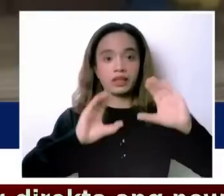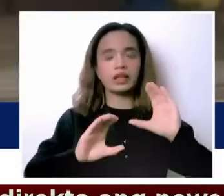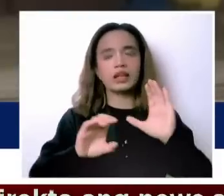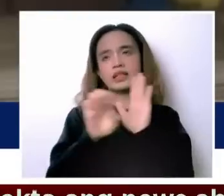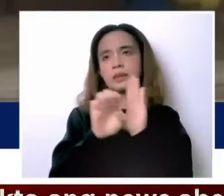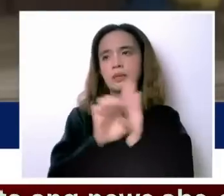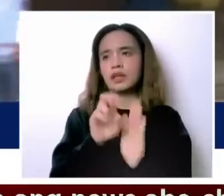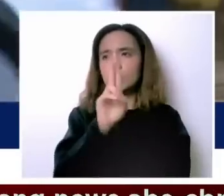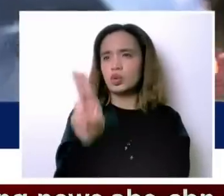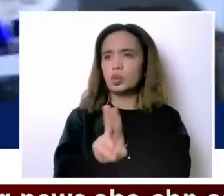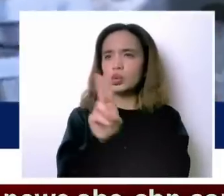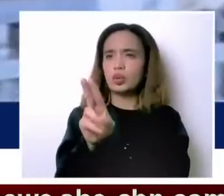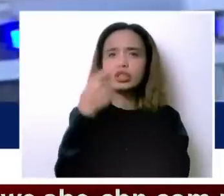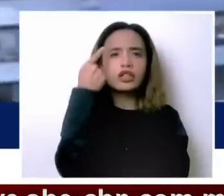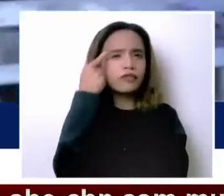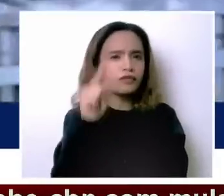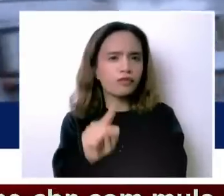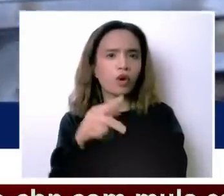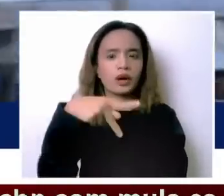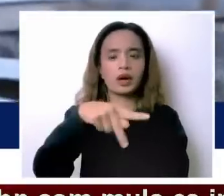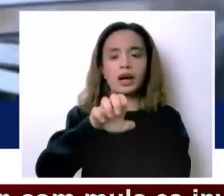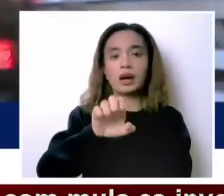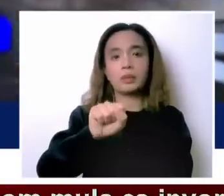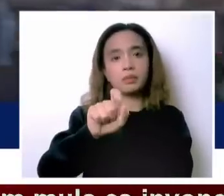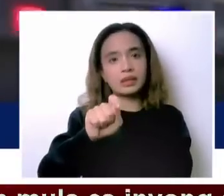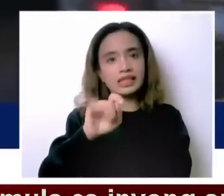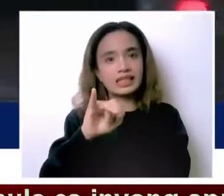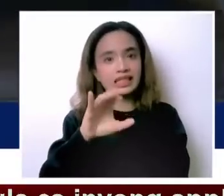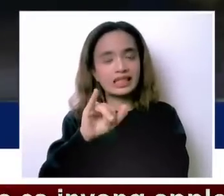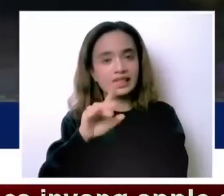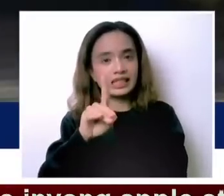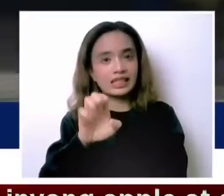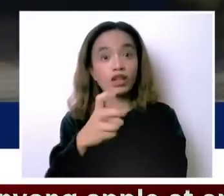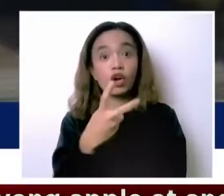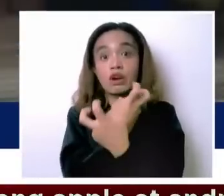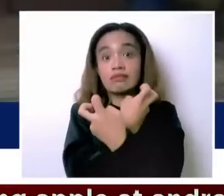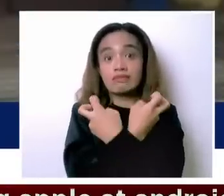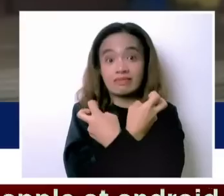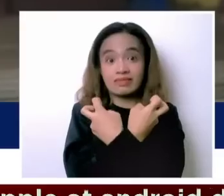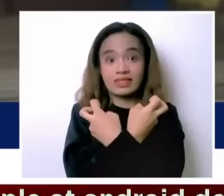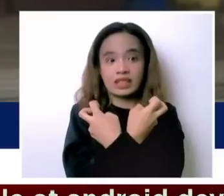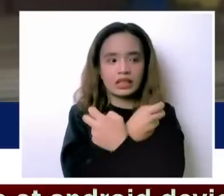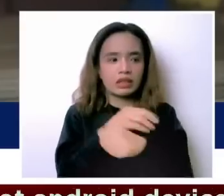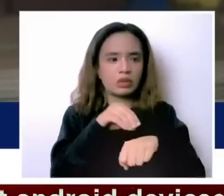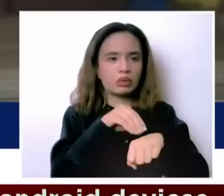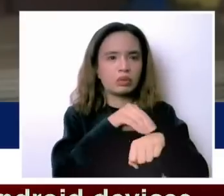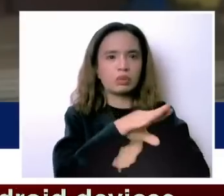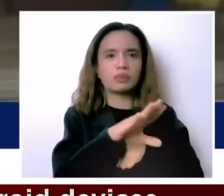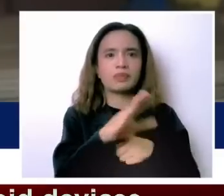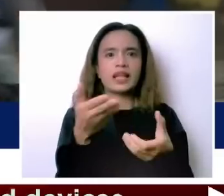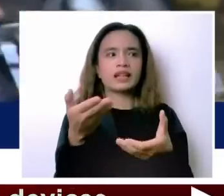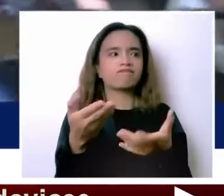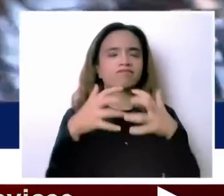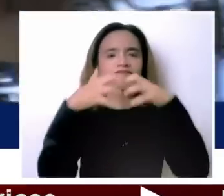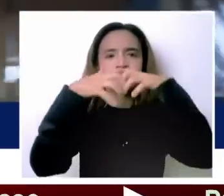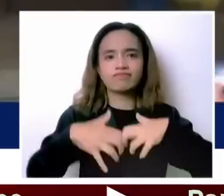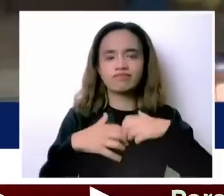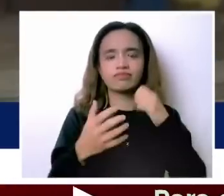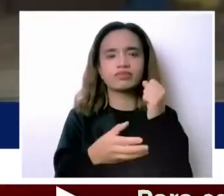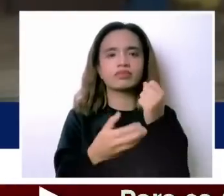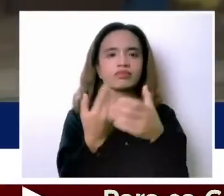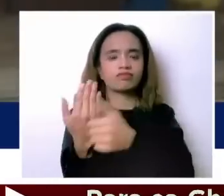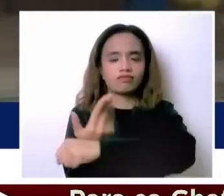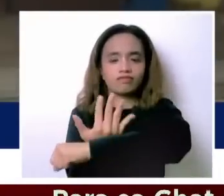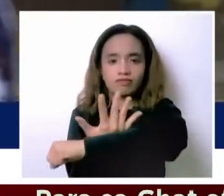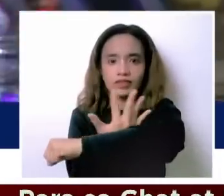mga pesticides o kaya lason sa mapaminsalang damo. Ang arsenic ay mapangalip nga kapag ito'y nakapasok sa